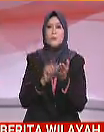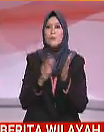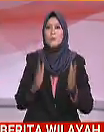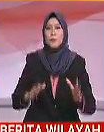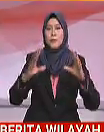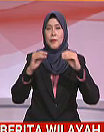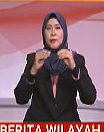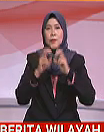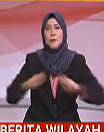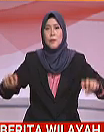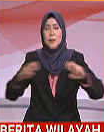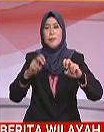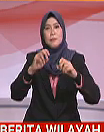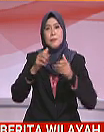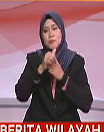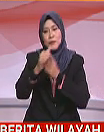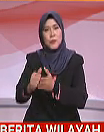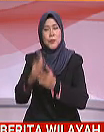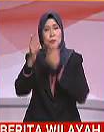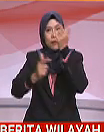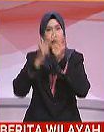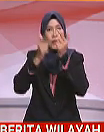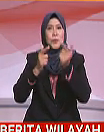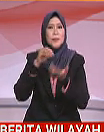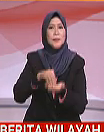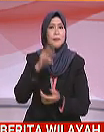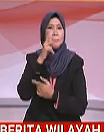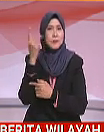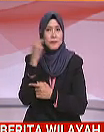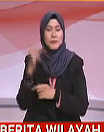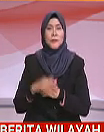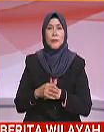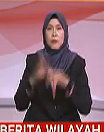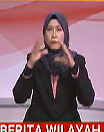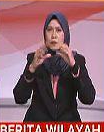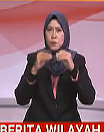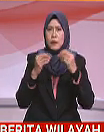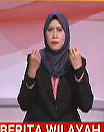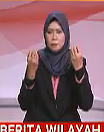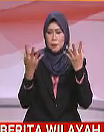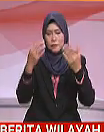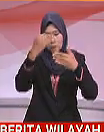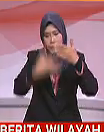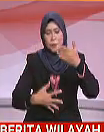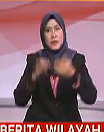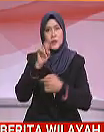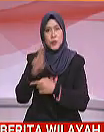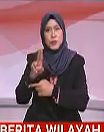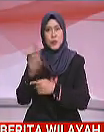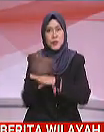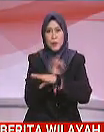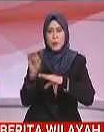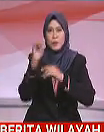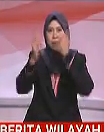mesyuarat jawatan kuasa pemandu pelancongan negeri Sarawak di Kuching. Dalam mesyuarat tersebut, pelbagai isu berkaitan industri pelancongan di